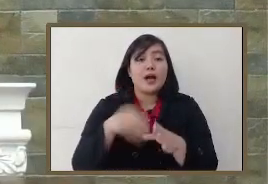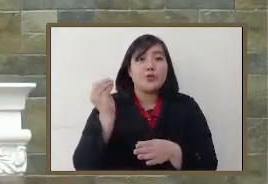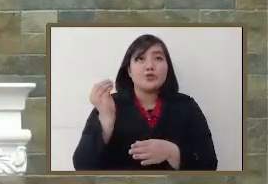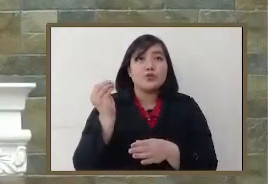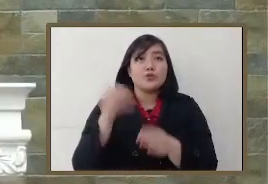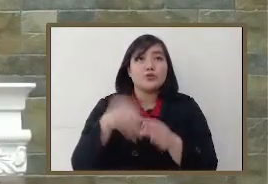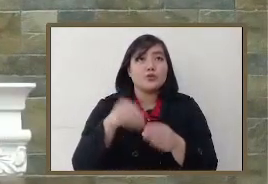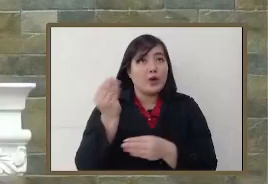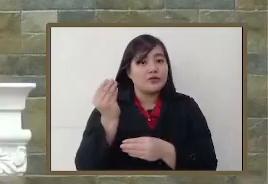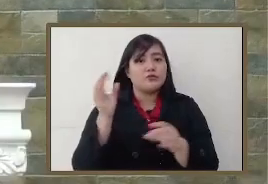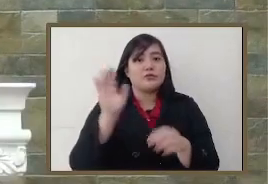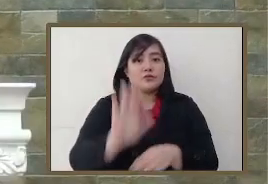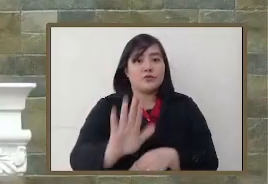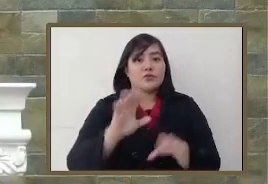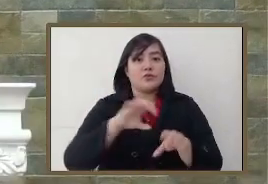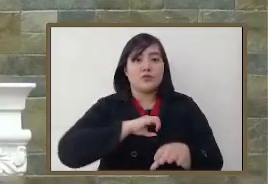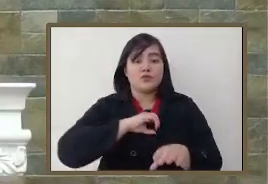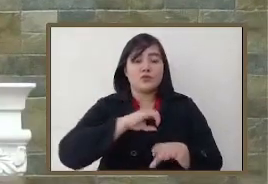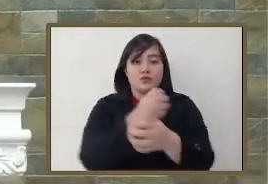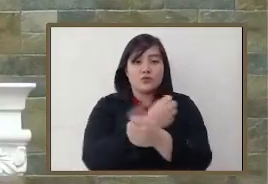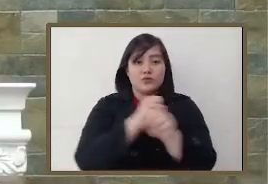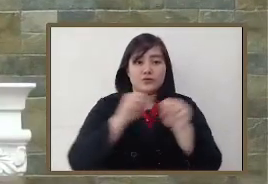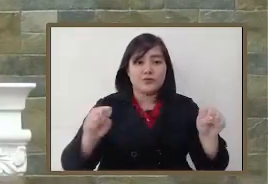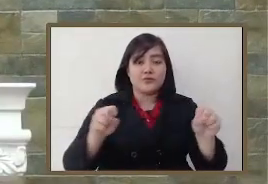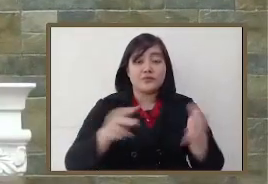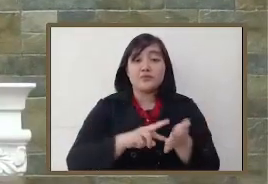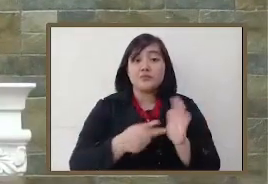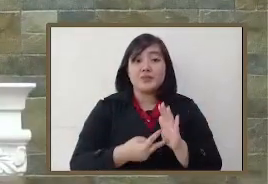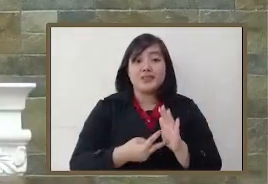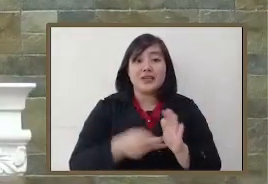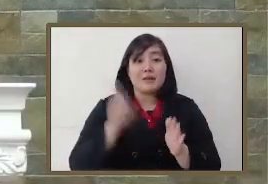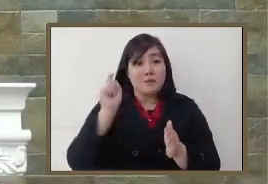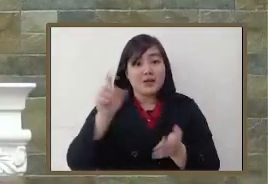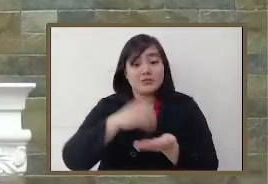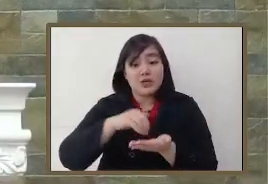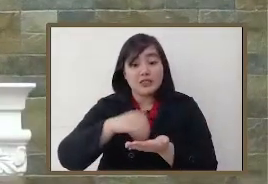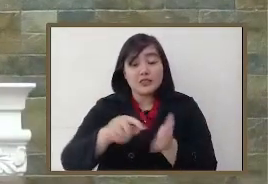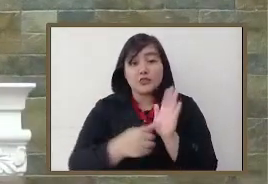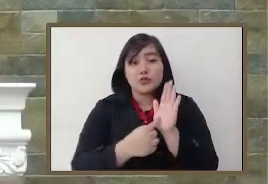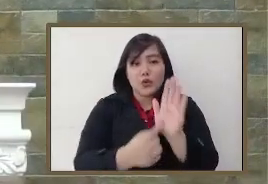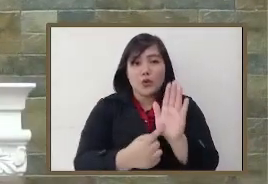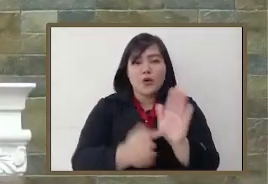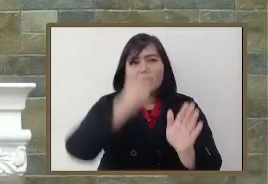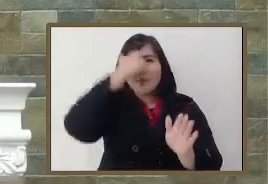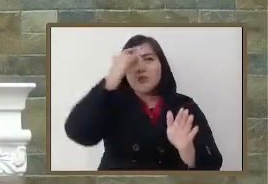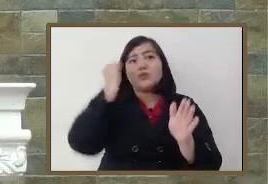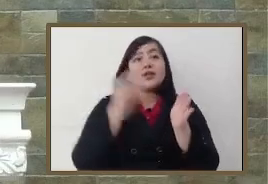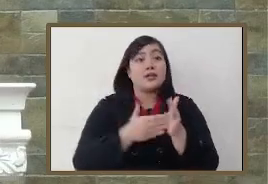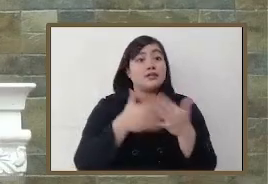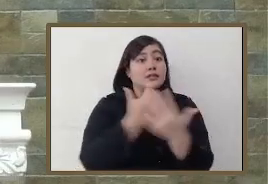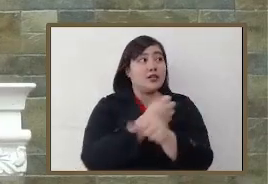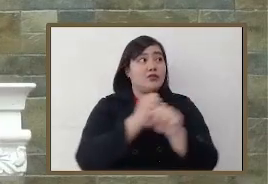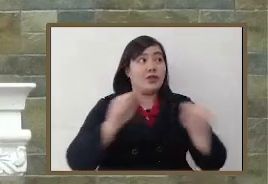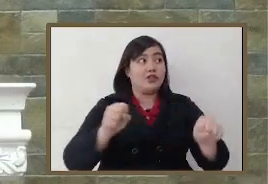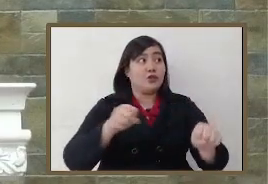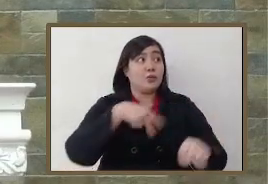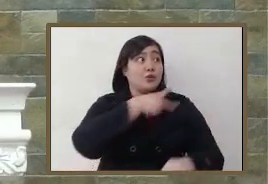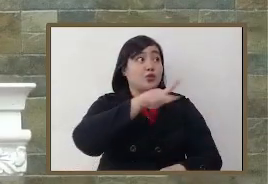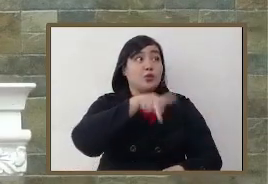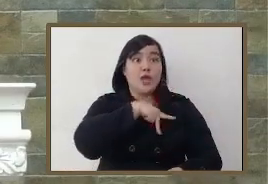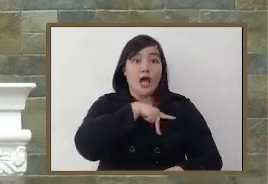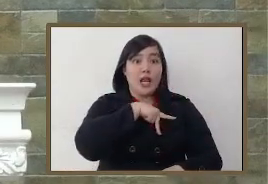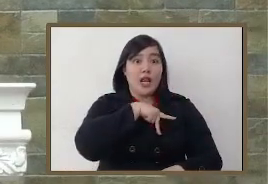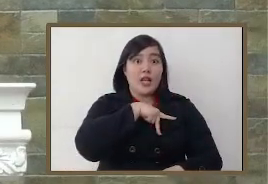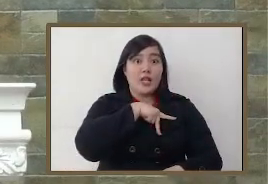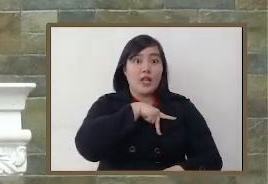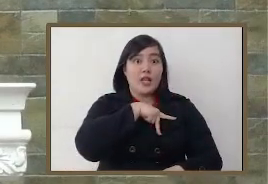own, alright, because salvation is personal, okay? Sa iyo yan, ikaw ay naligtas.